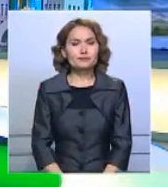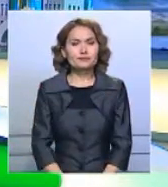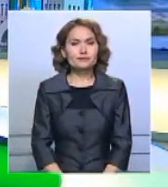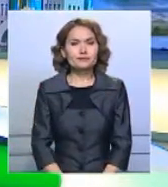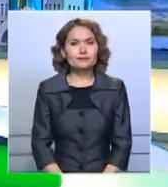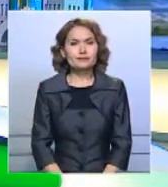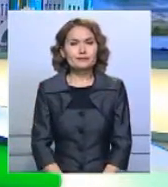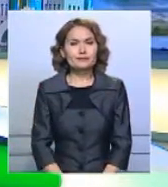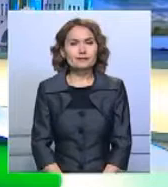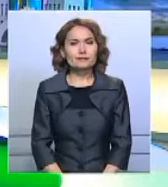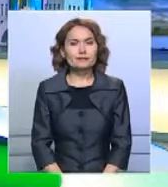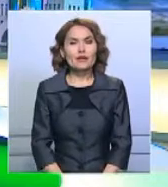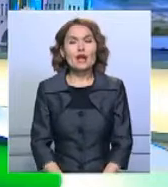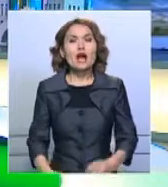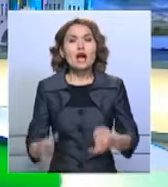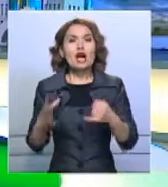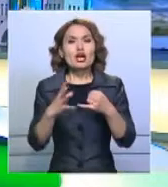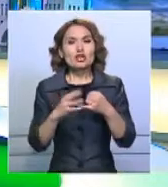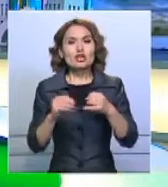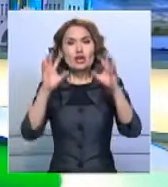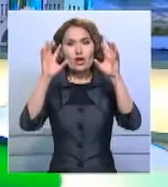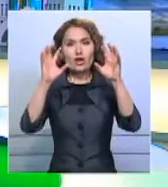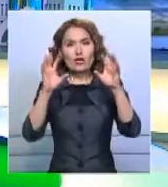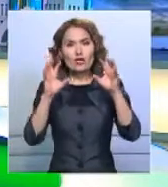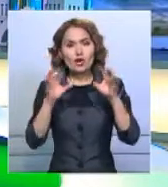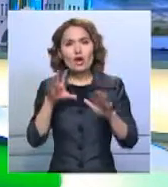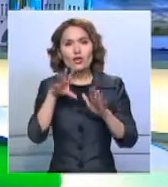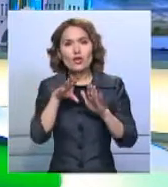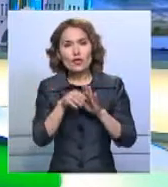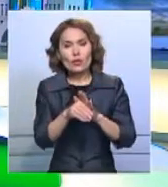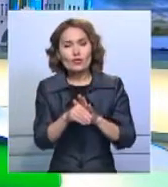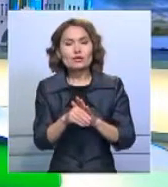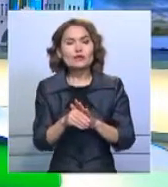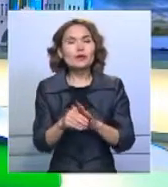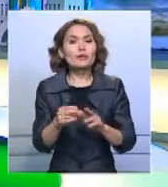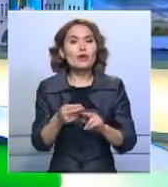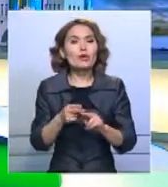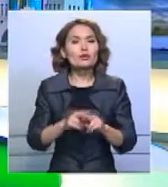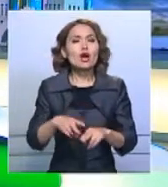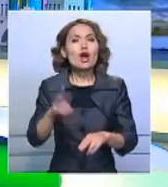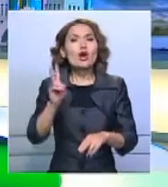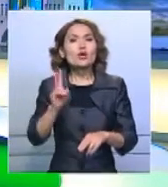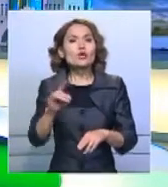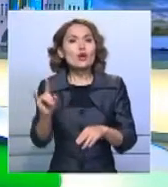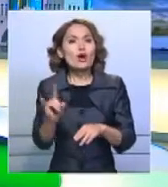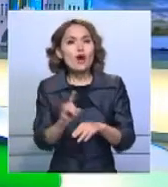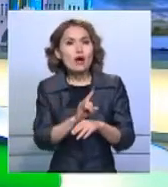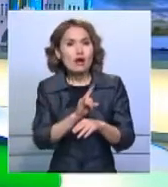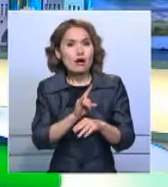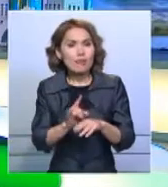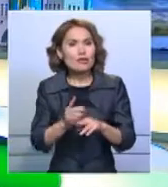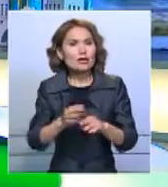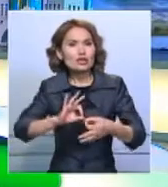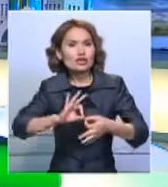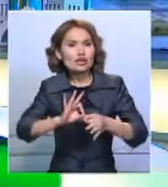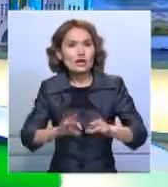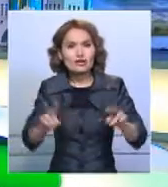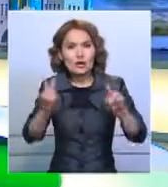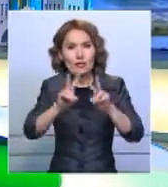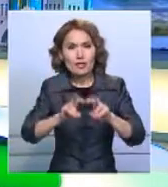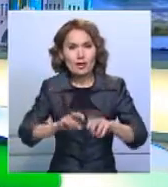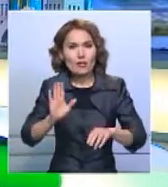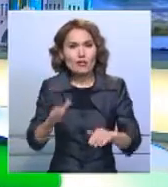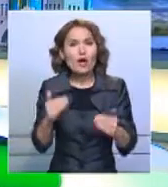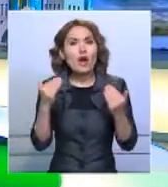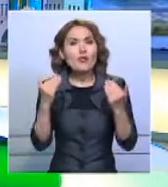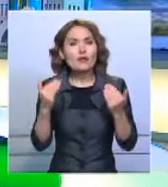Жантемір. Жер кодексіне енгізілген түзетулерді қитұрқы әрекеттермен айналып өткісі келетіндерге тосқауыл қою үшін барлық шаралар қолға